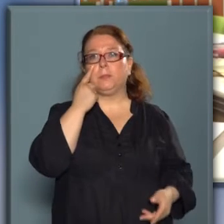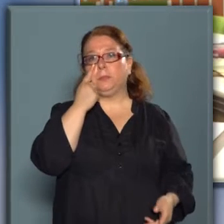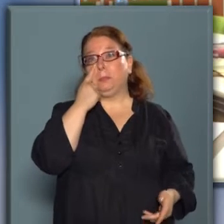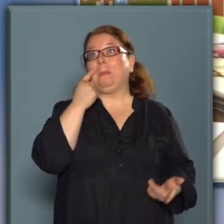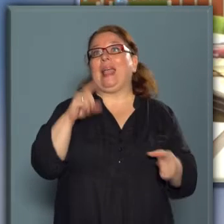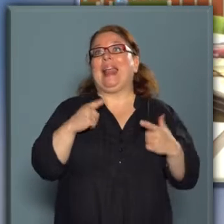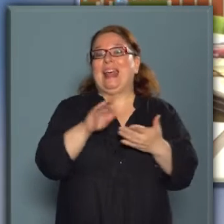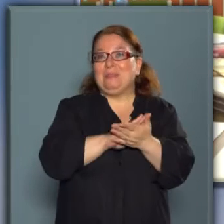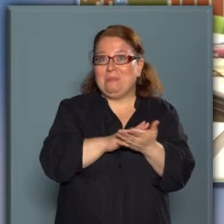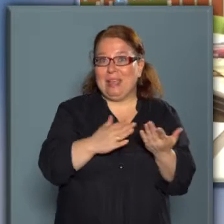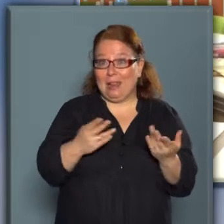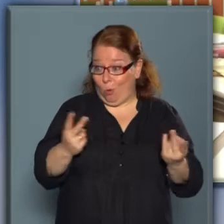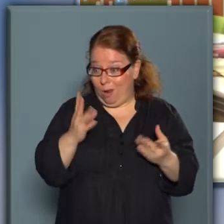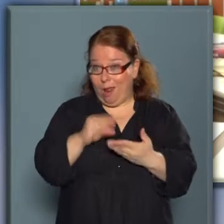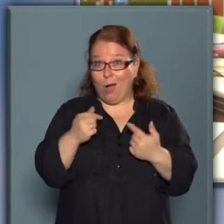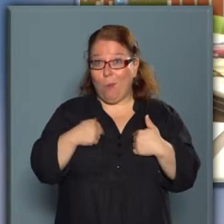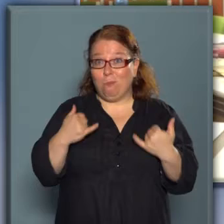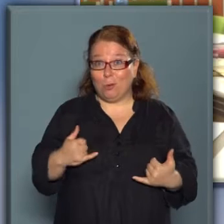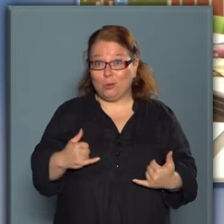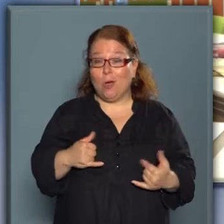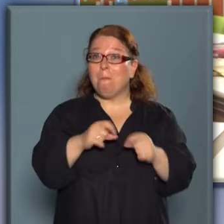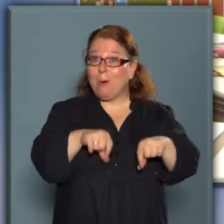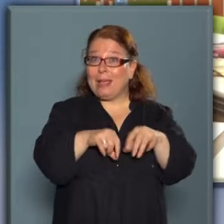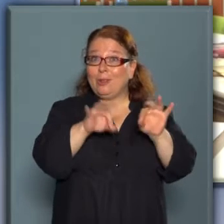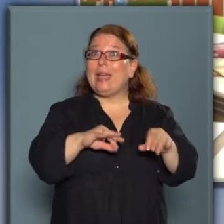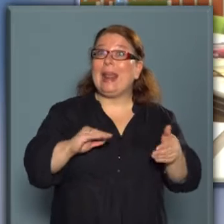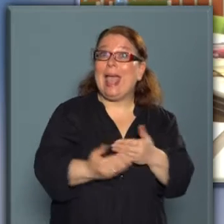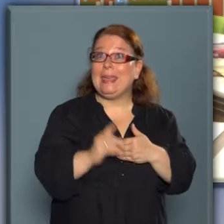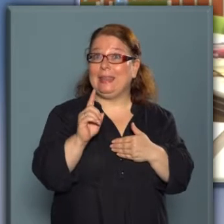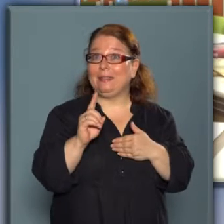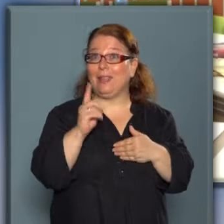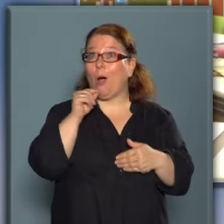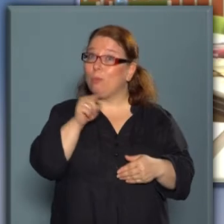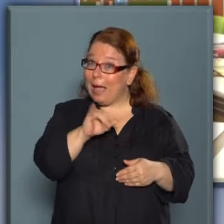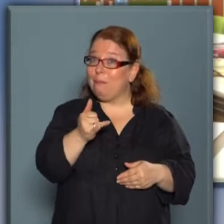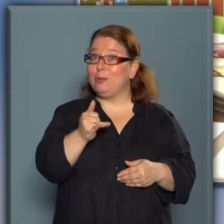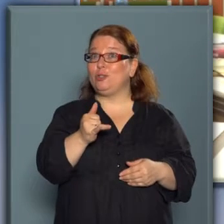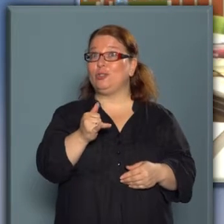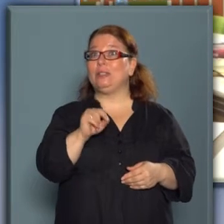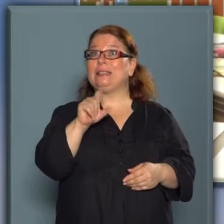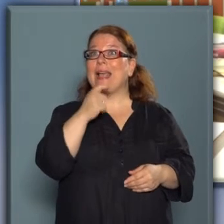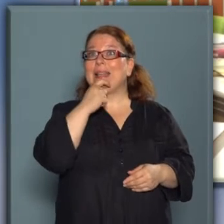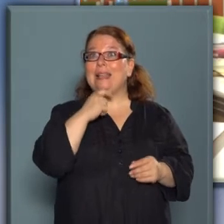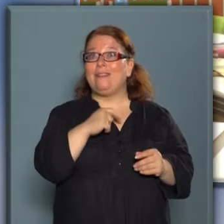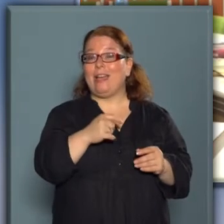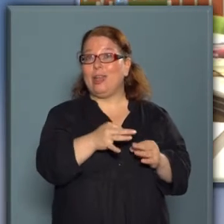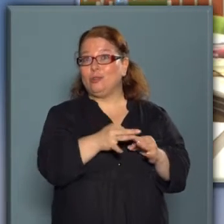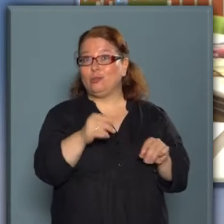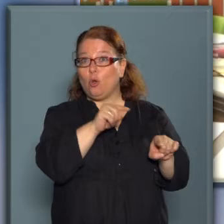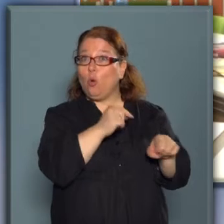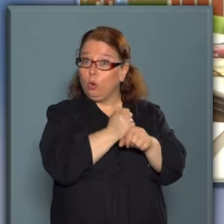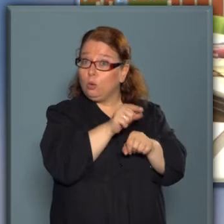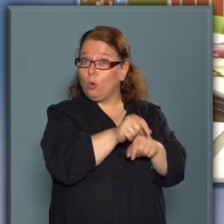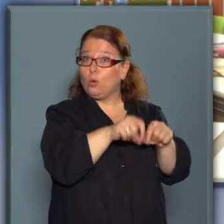Milyen az élet, mi hol lakunk? A parkettagyár helyén, és az édesapám is az 12 éves korában